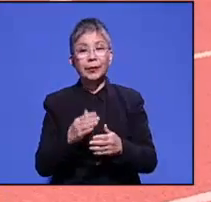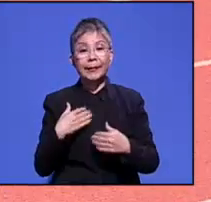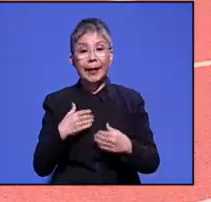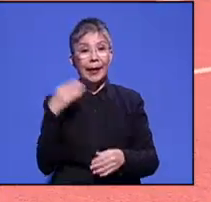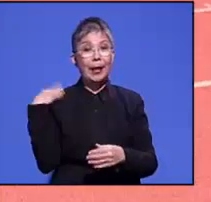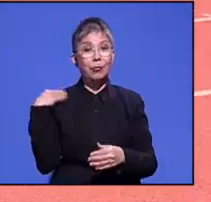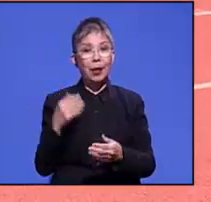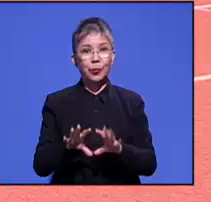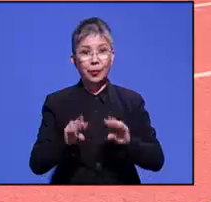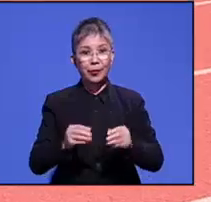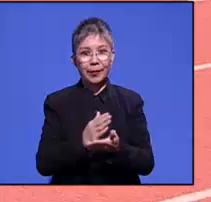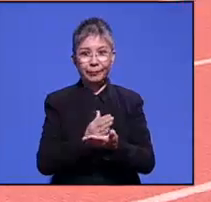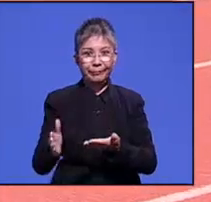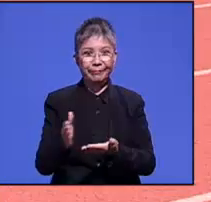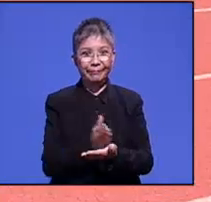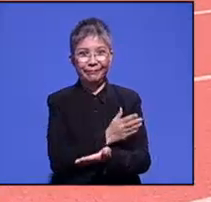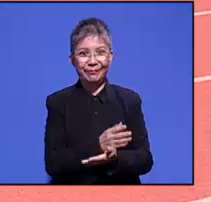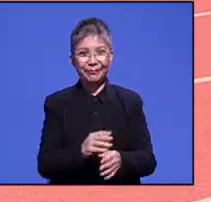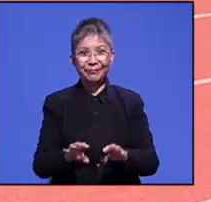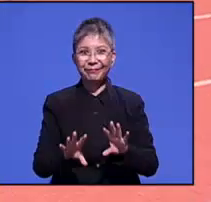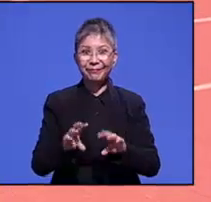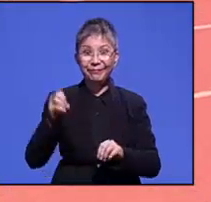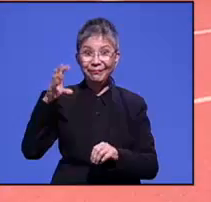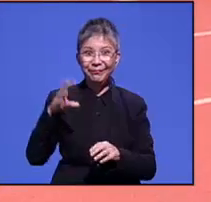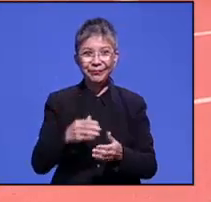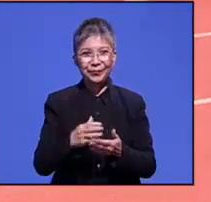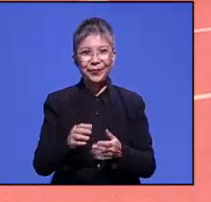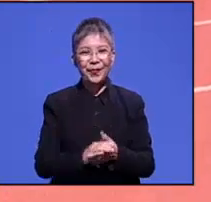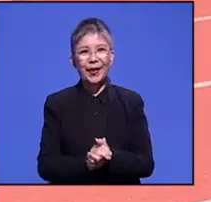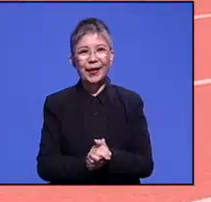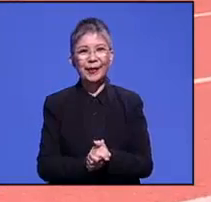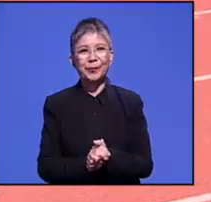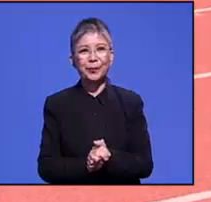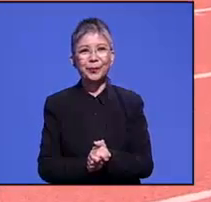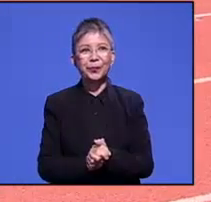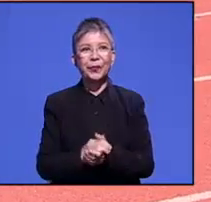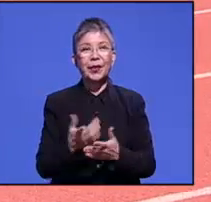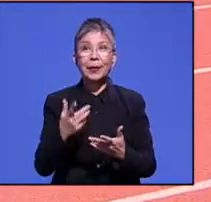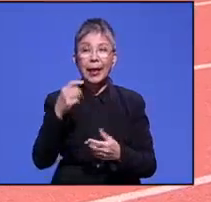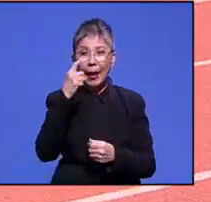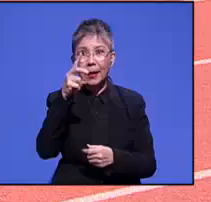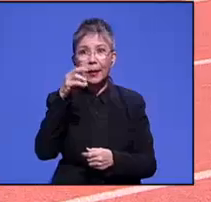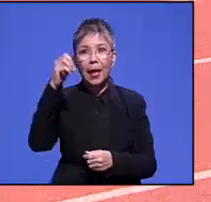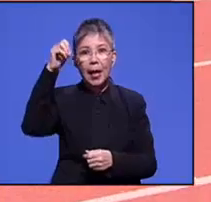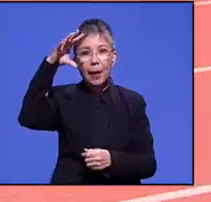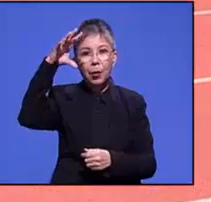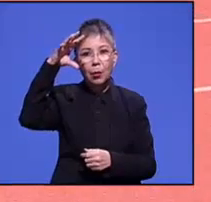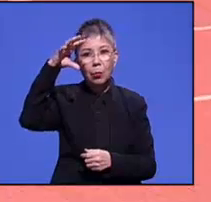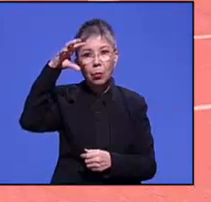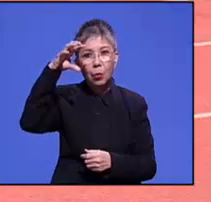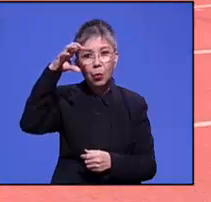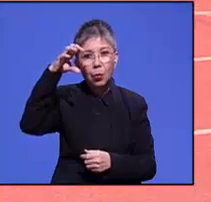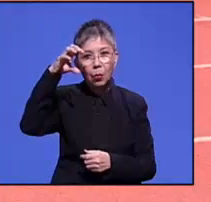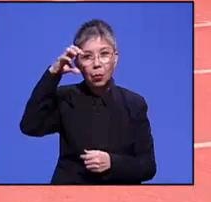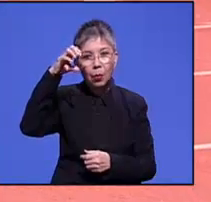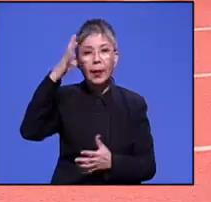saya bertugas untuk mengecek kondisi secara visual Apakah ada lampu yang redup atau bahkan ada lampu mati